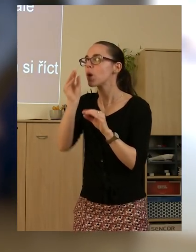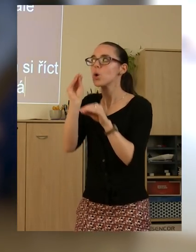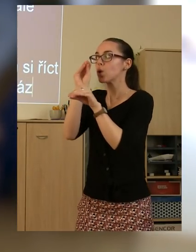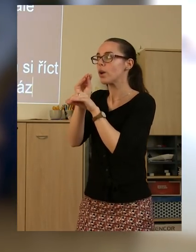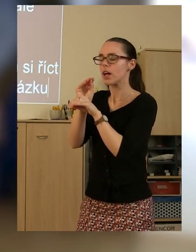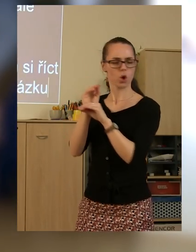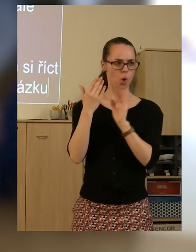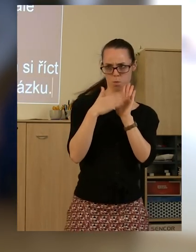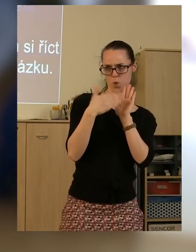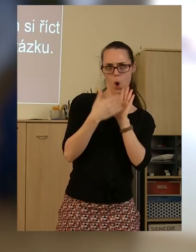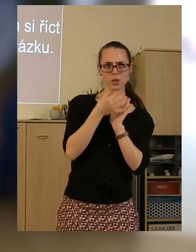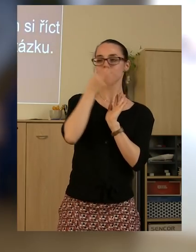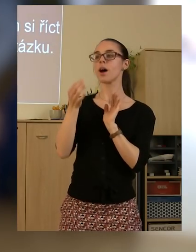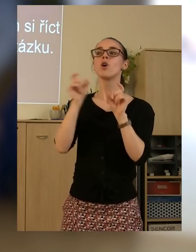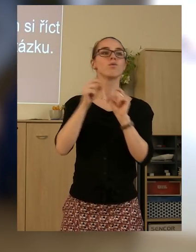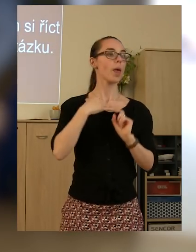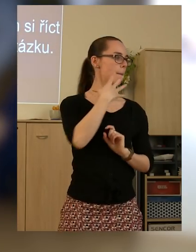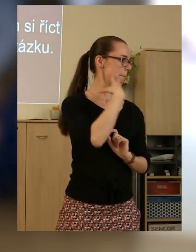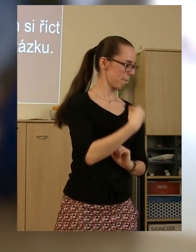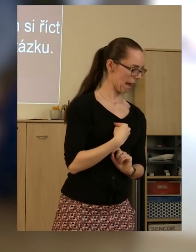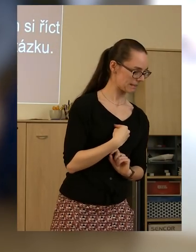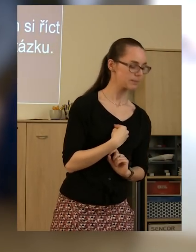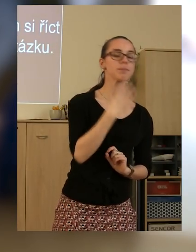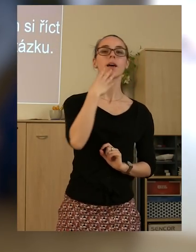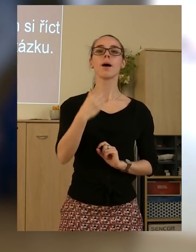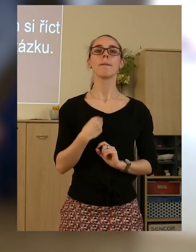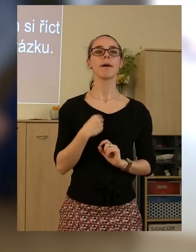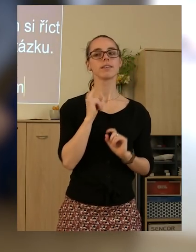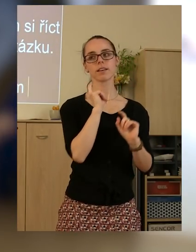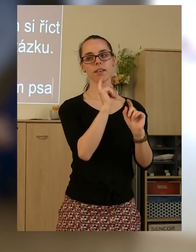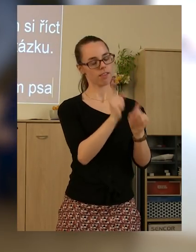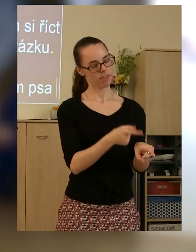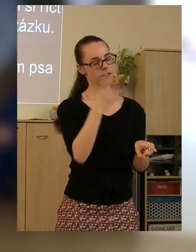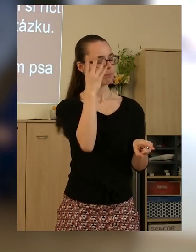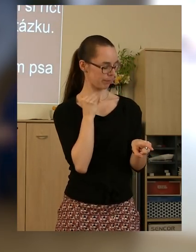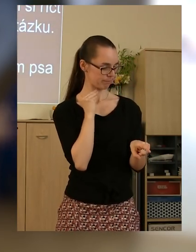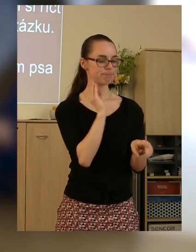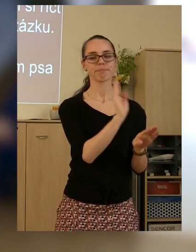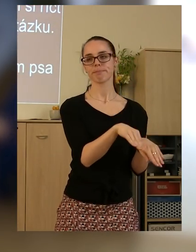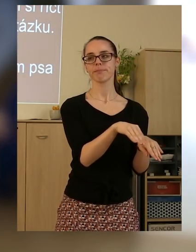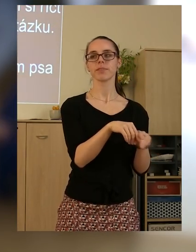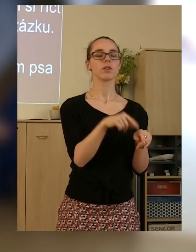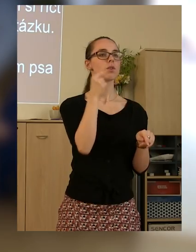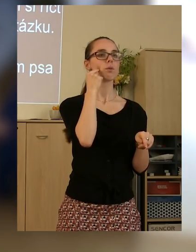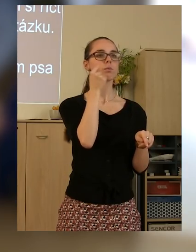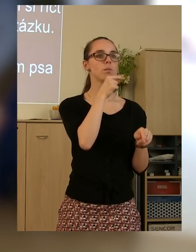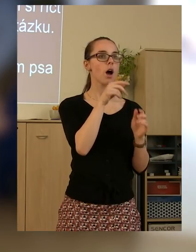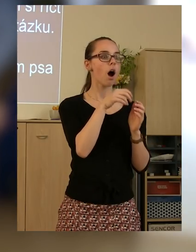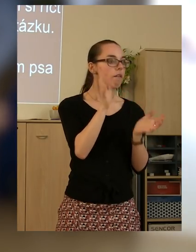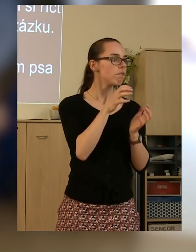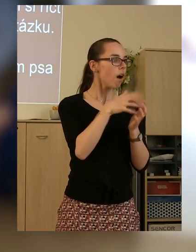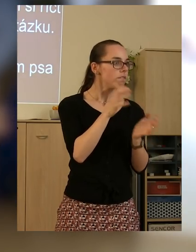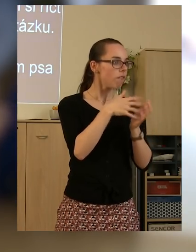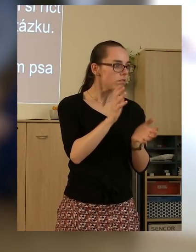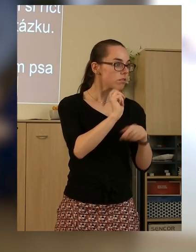to říkám, on totiž psa a ona když spí, tak má také kontrolu, jako bez otvírání, kdo štěká, ve